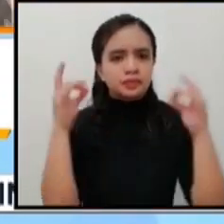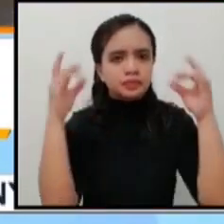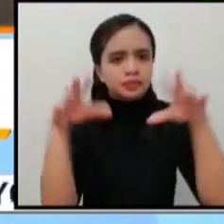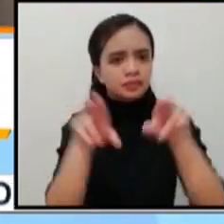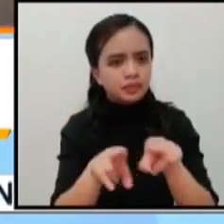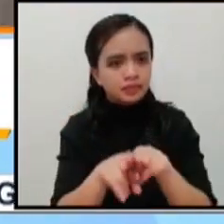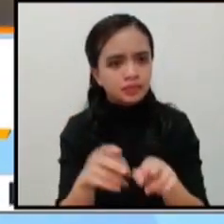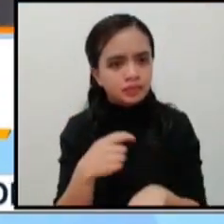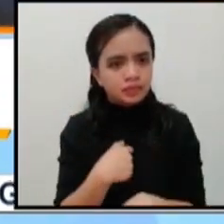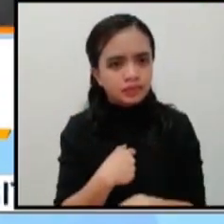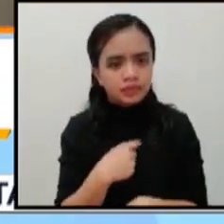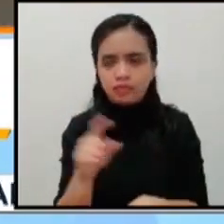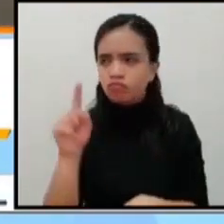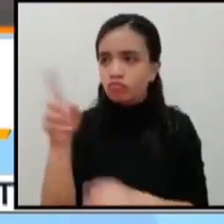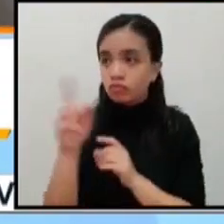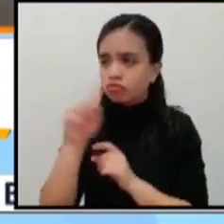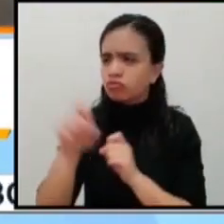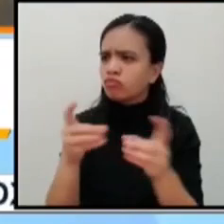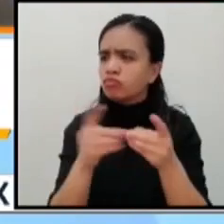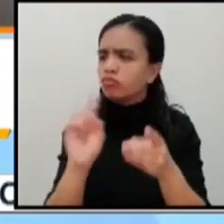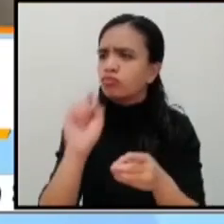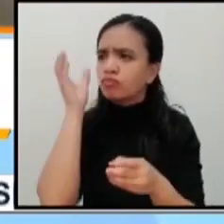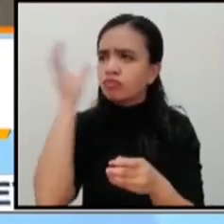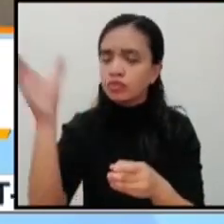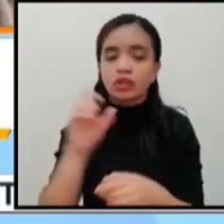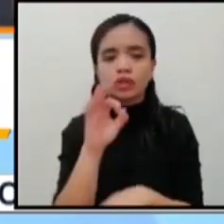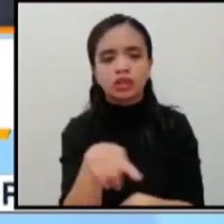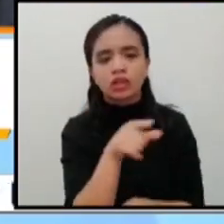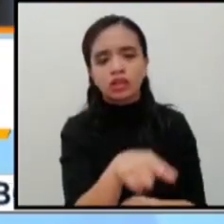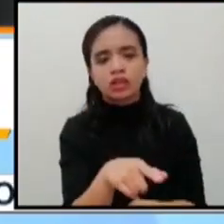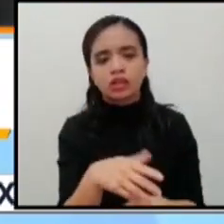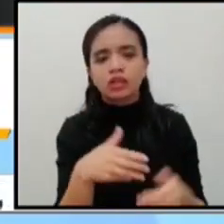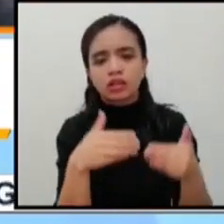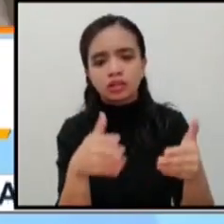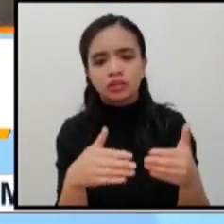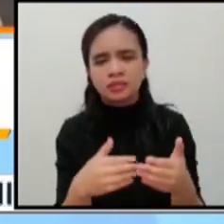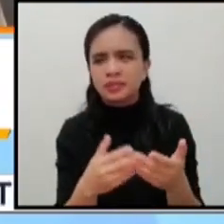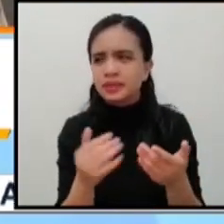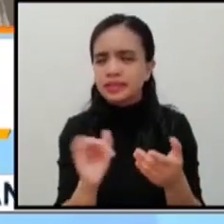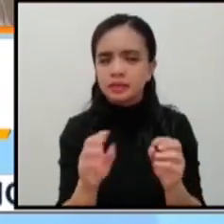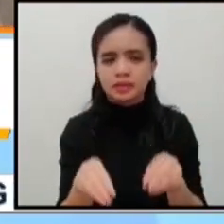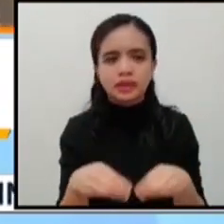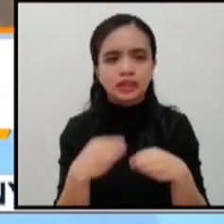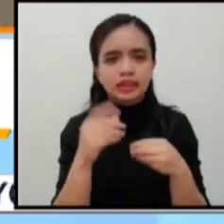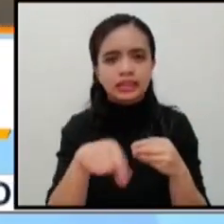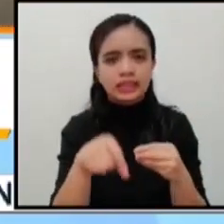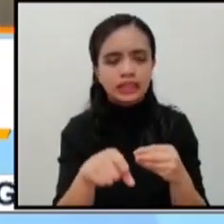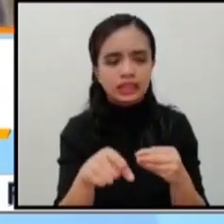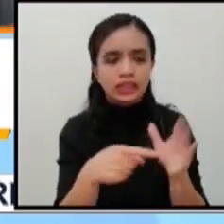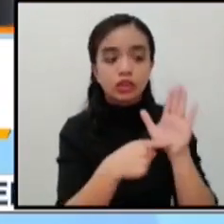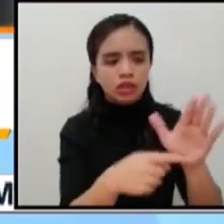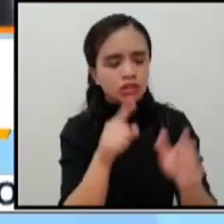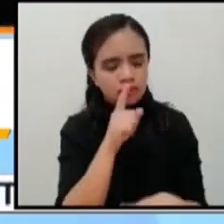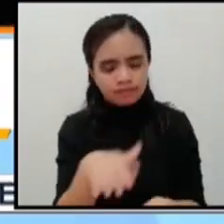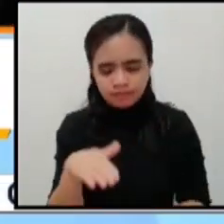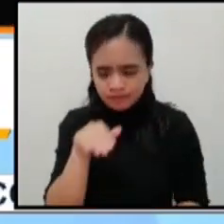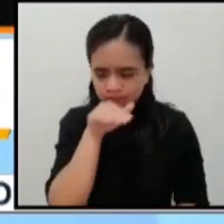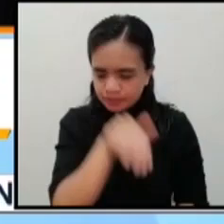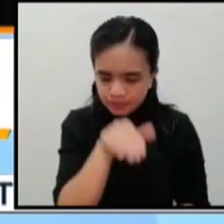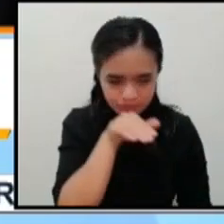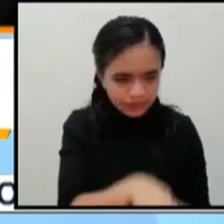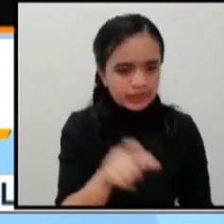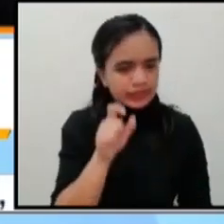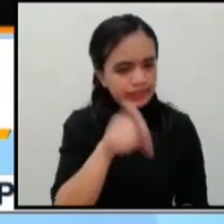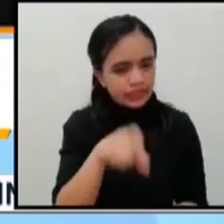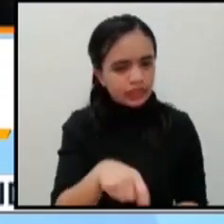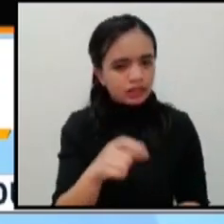ano po bang context nito? O sige, pagod ka. Ibigay mo yung, kailangan makita ko sa'yo na pagod ka talaga. Kailangan maramdaman ko sa'yo yung hiningi